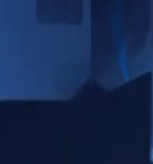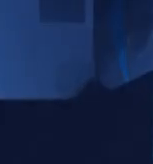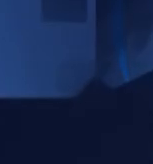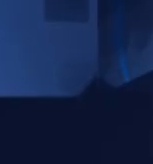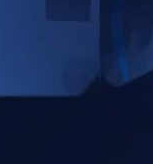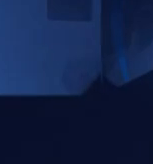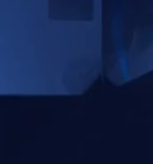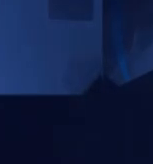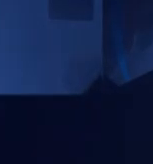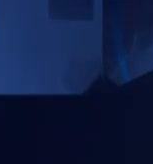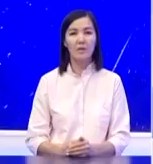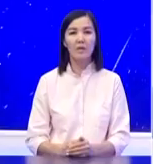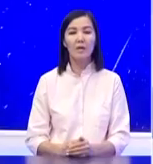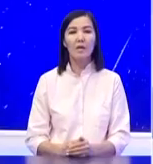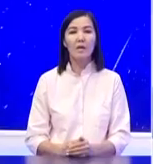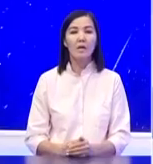Алматинской области.